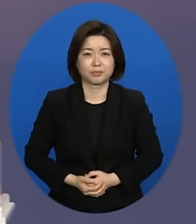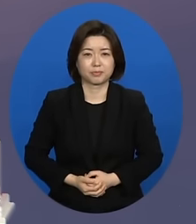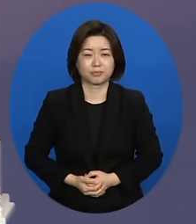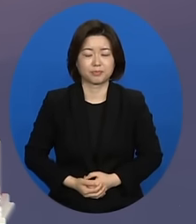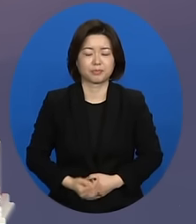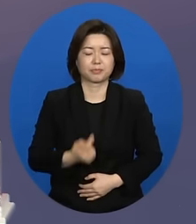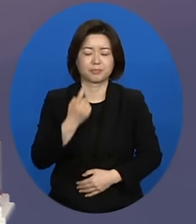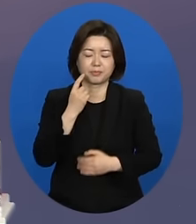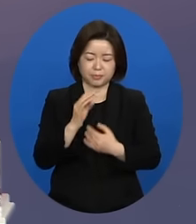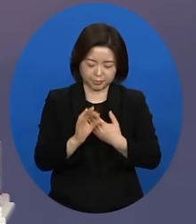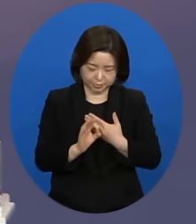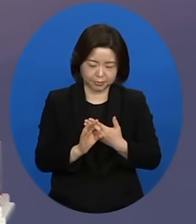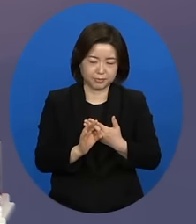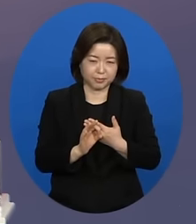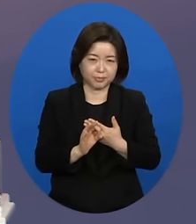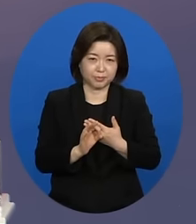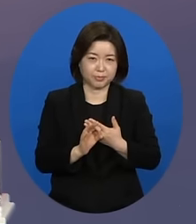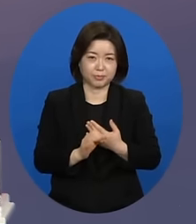만일